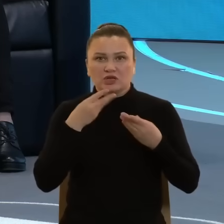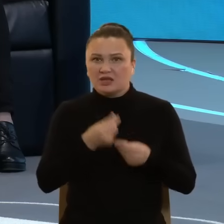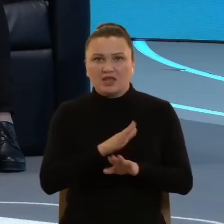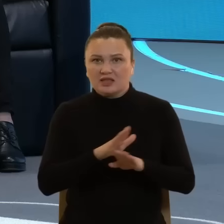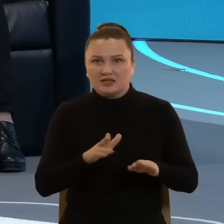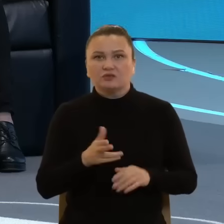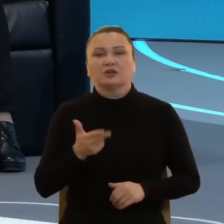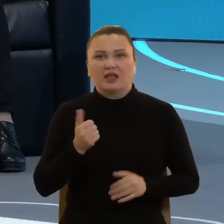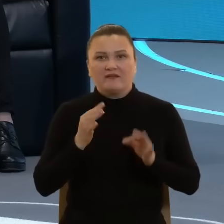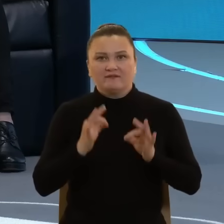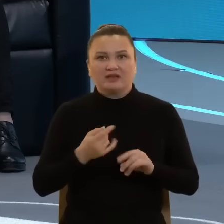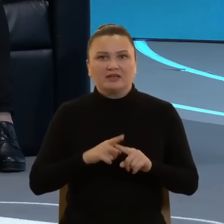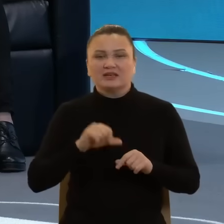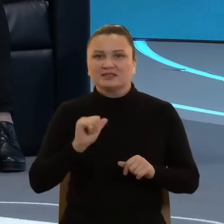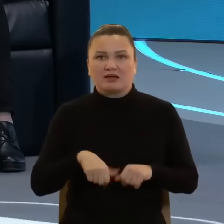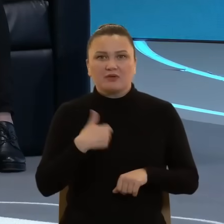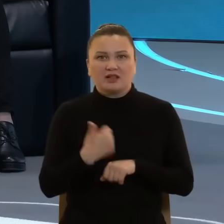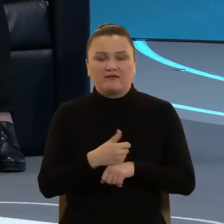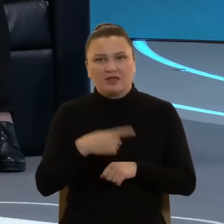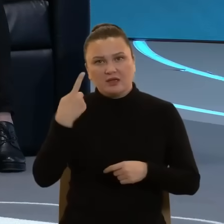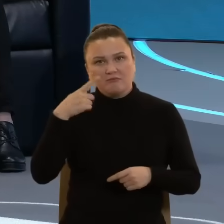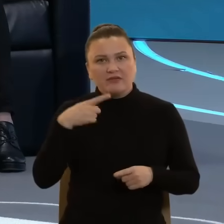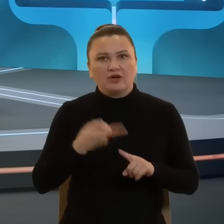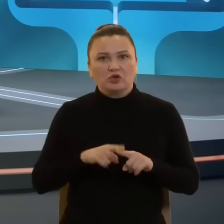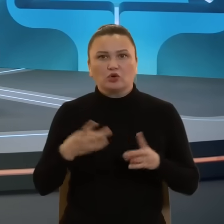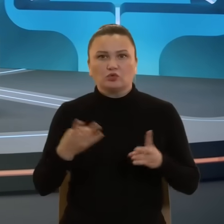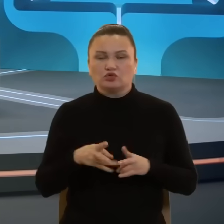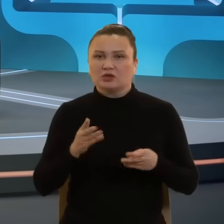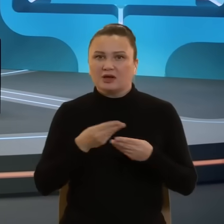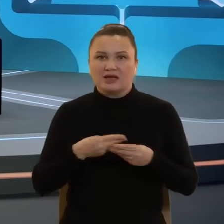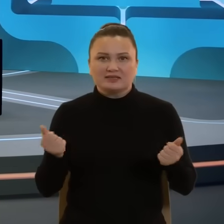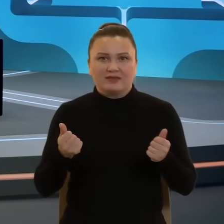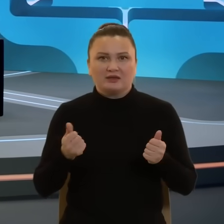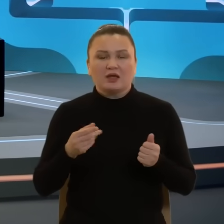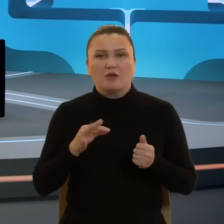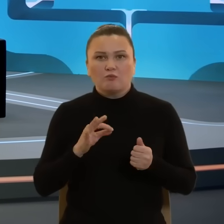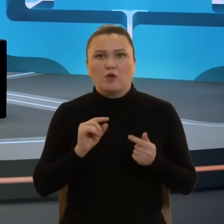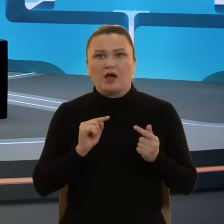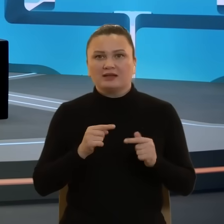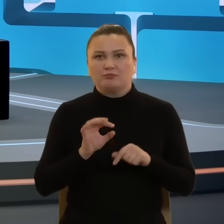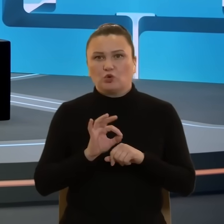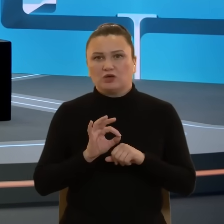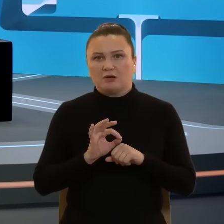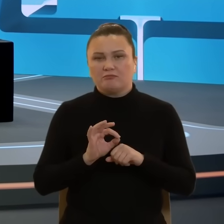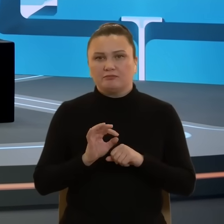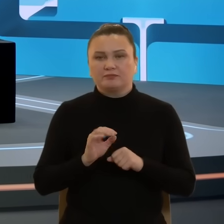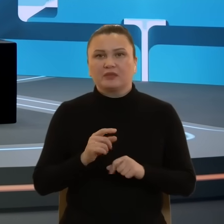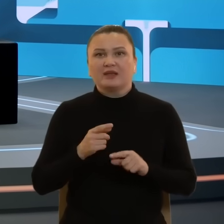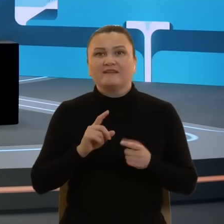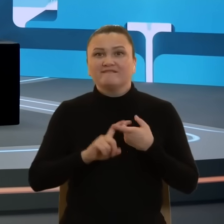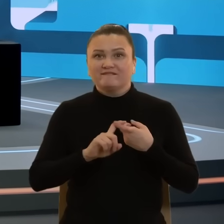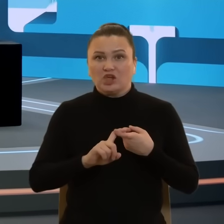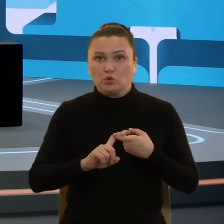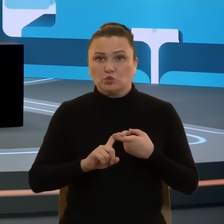Совершенно верно. И, наверное, это самый главный миф, который нужно в первую очередь развеять, применительно к антибиотикам. Это связано с тем, что